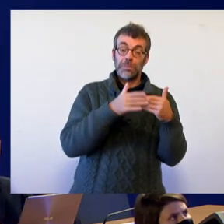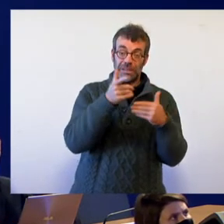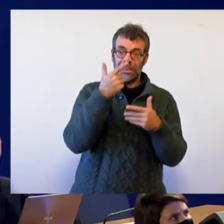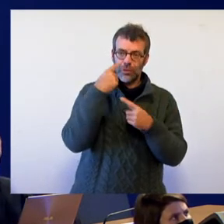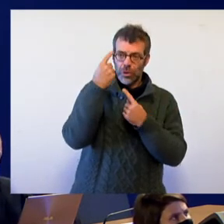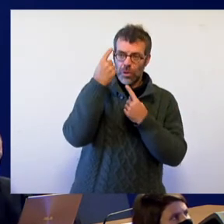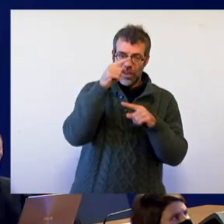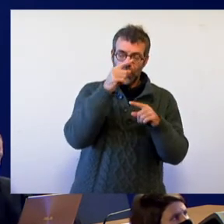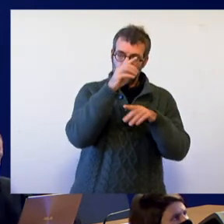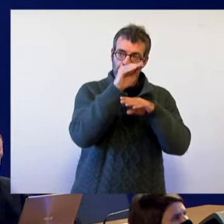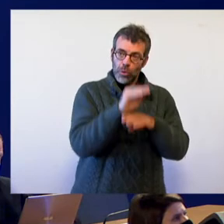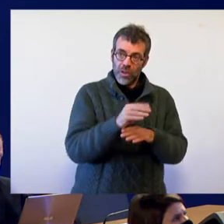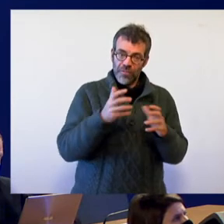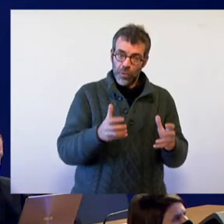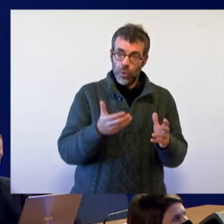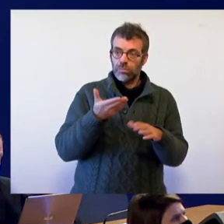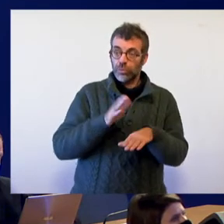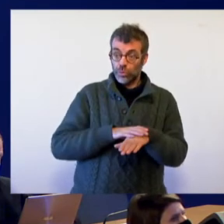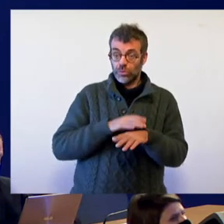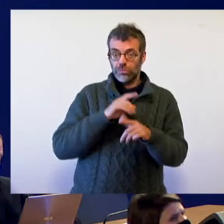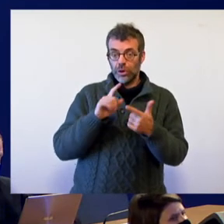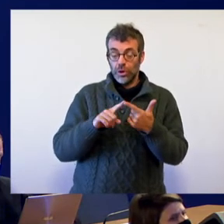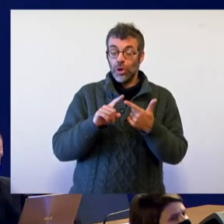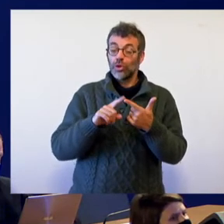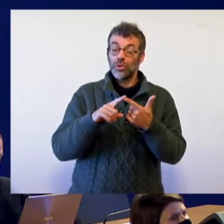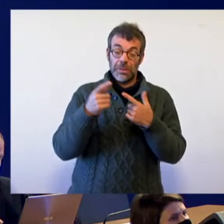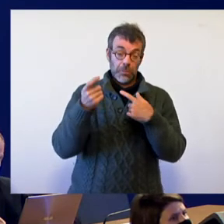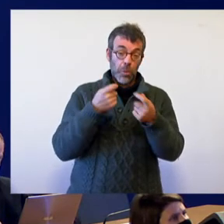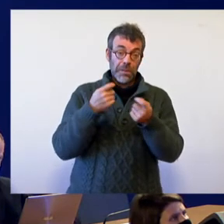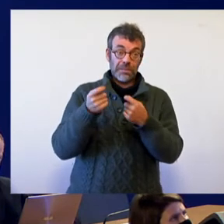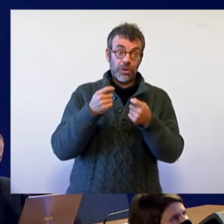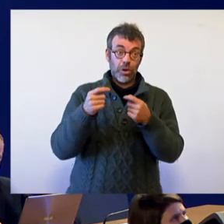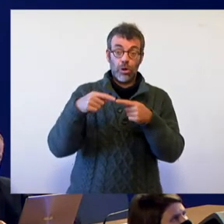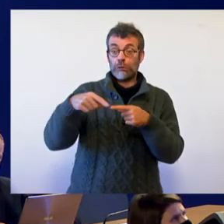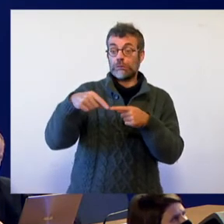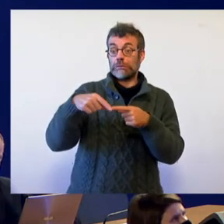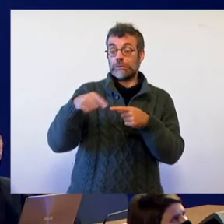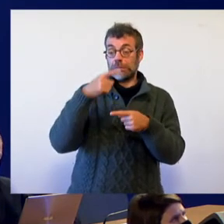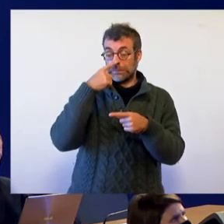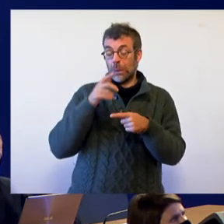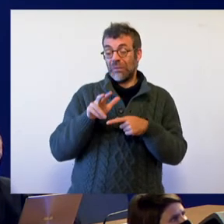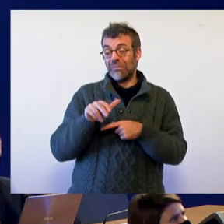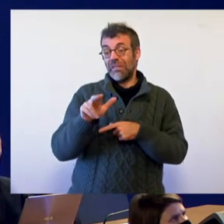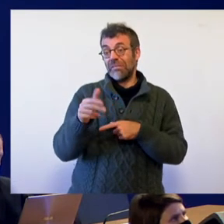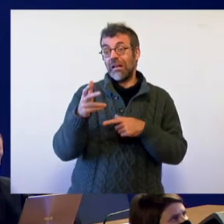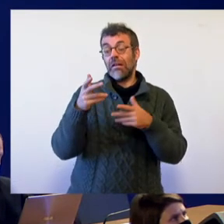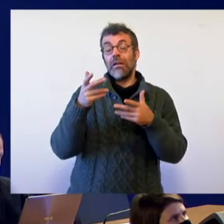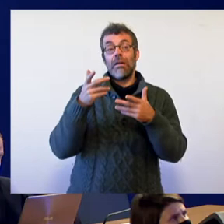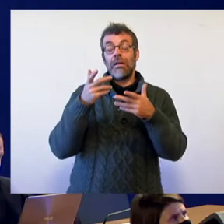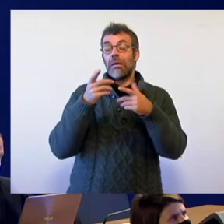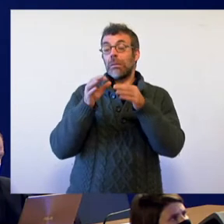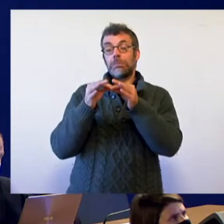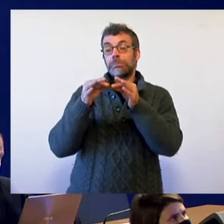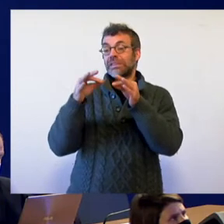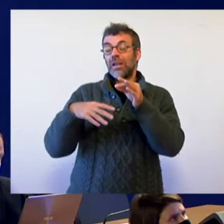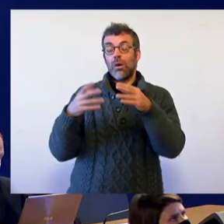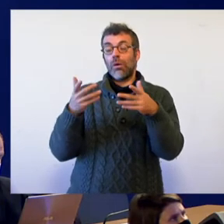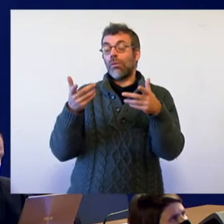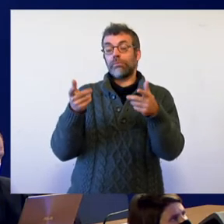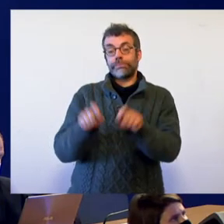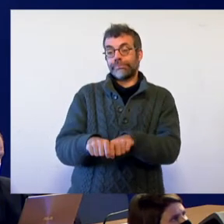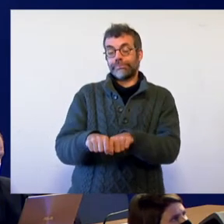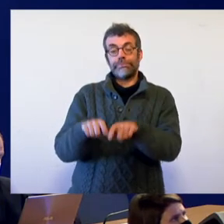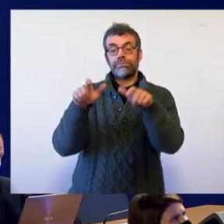victimes. Nous avons un deuxième qui est à quelques mois du dépôt de bilan et qui vous sollicite aujourd'hui pour